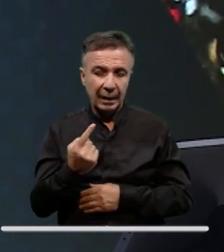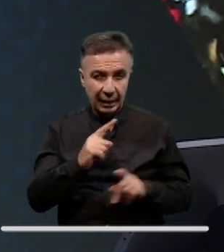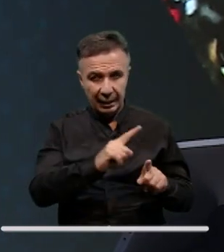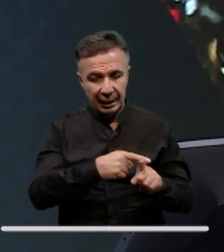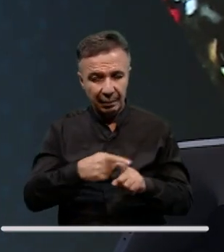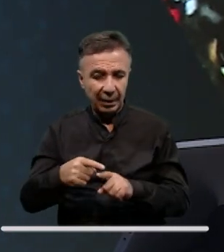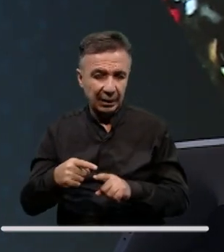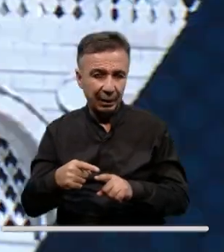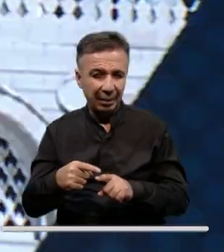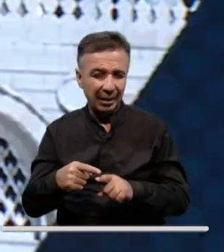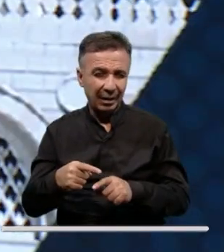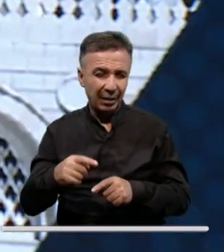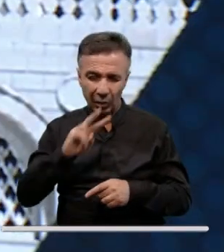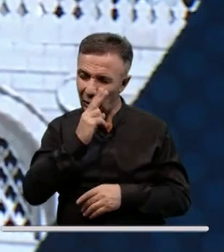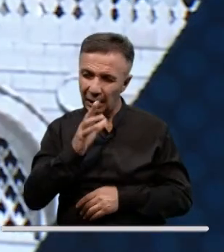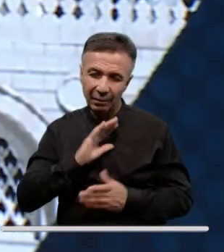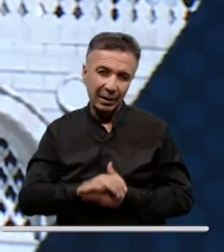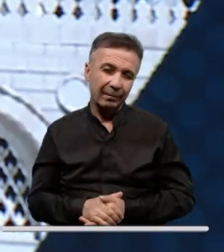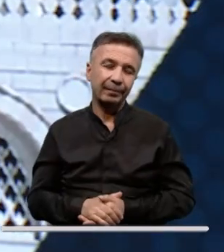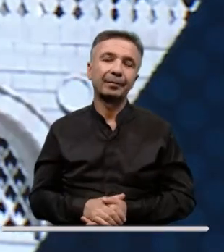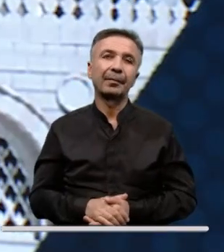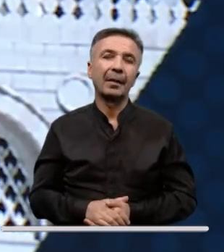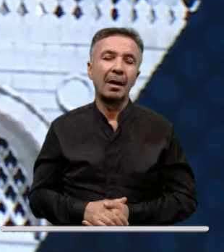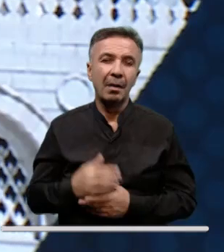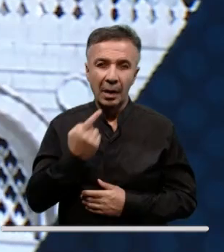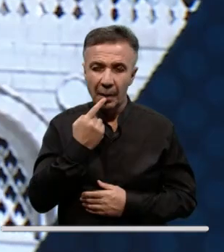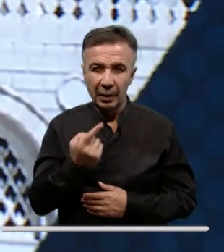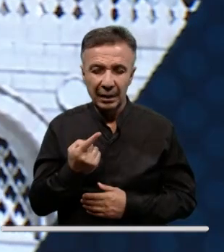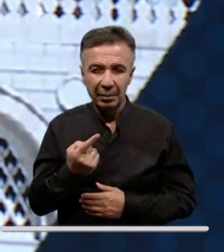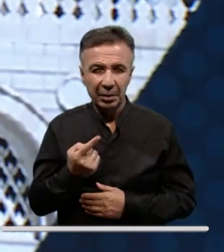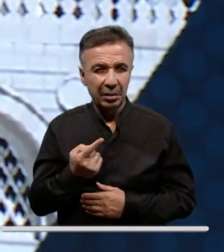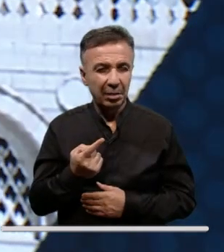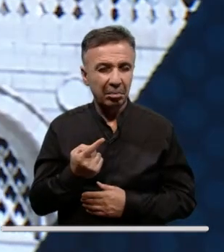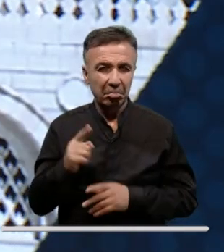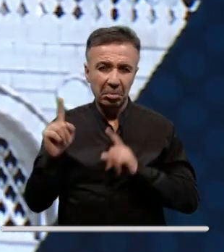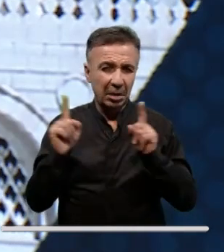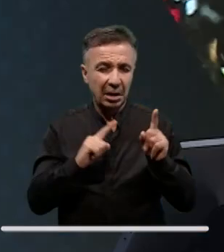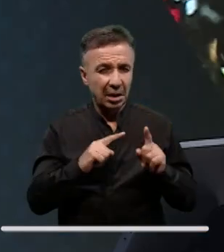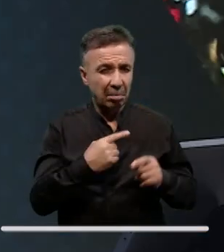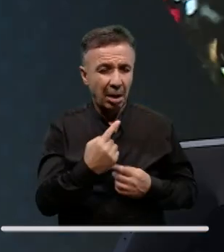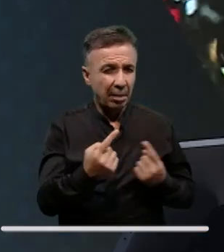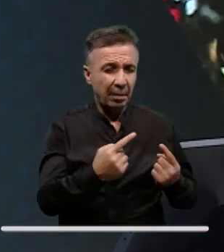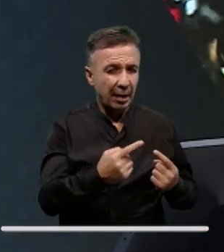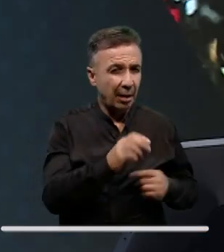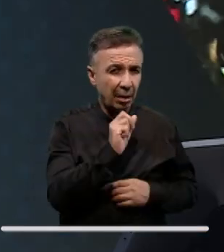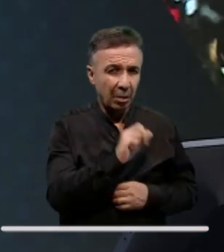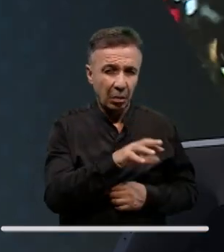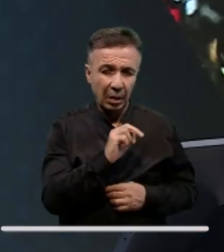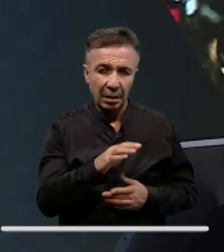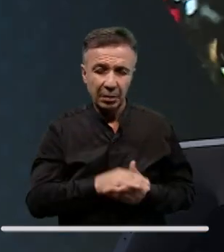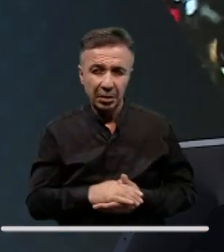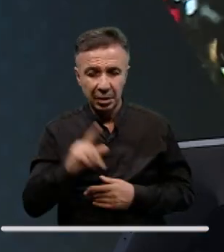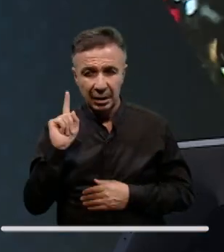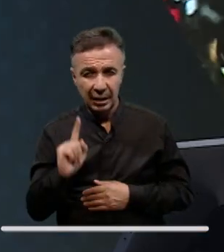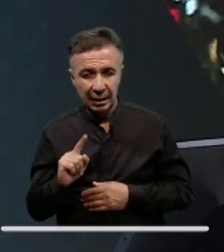Vebal değil mi hocam işte bakın adam bunu söylemiş mesela sosyal medyada binlerce kimse birbirine göndermiş Aslında baktığınızda ilk